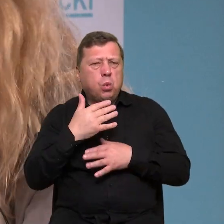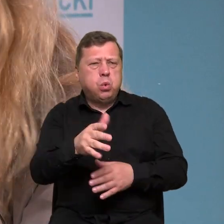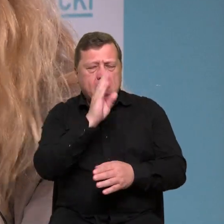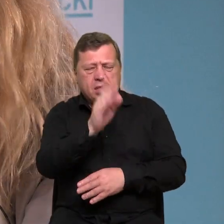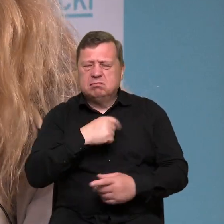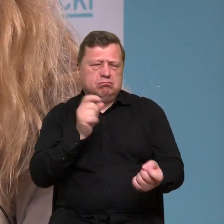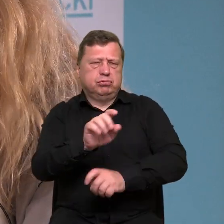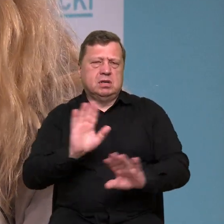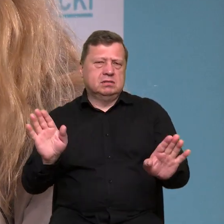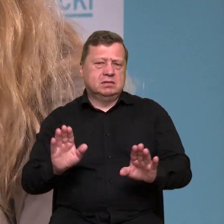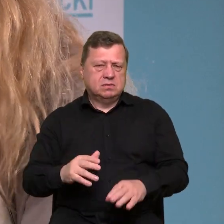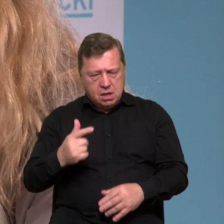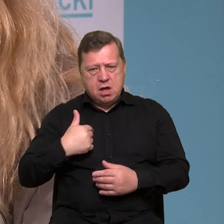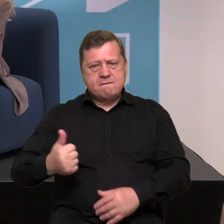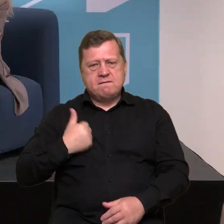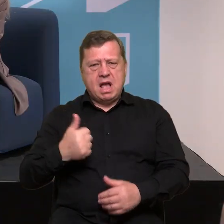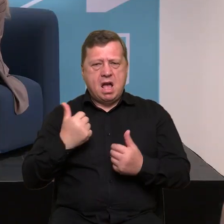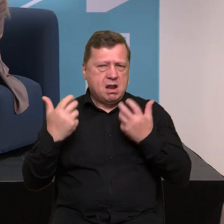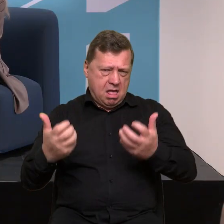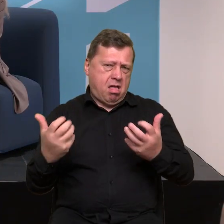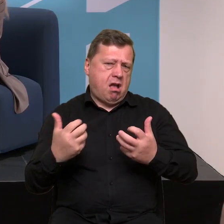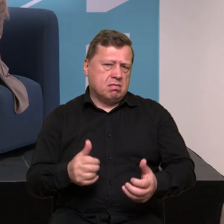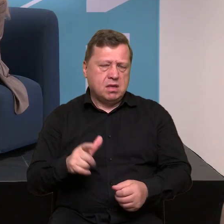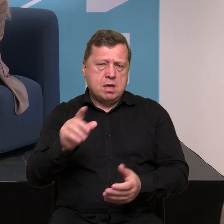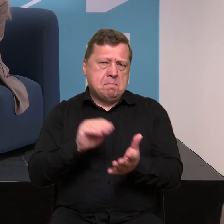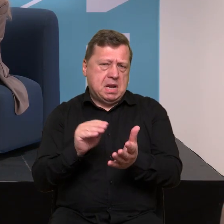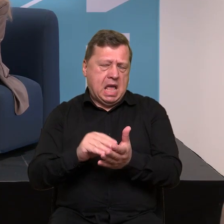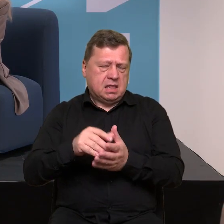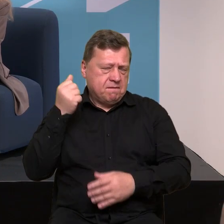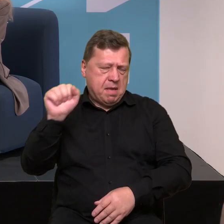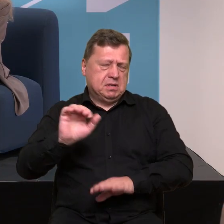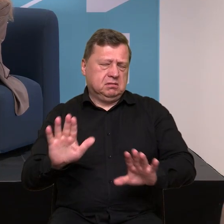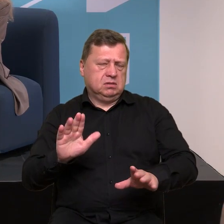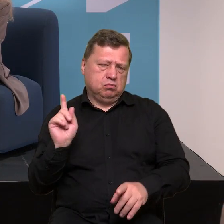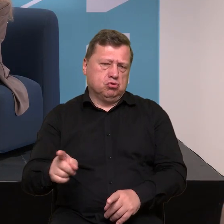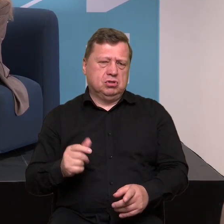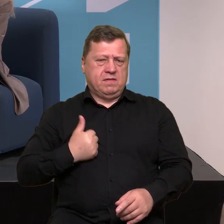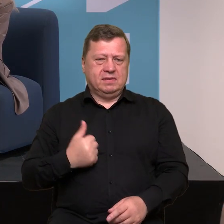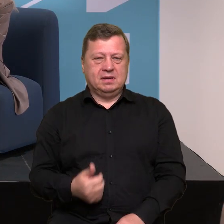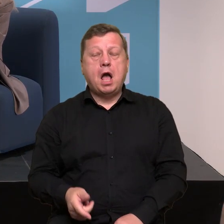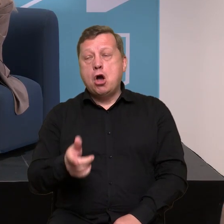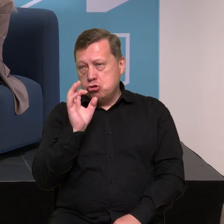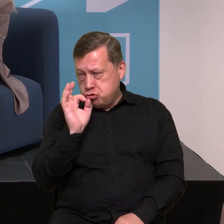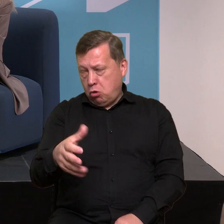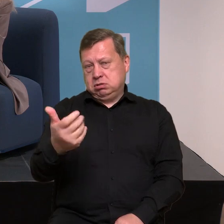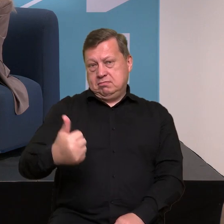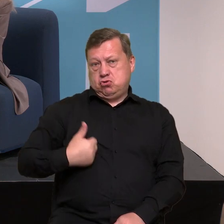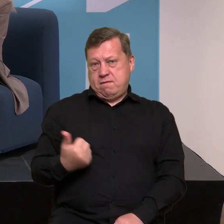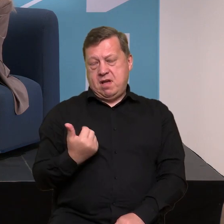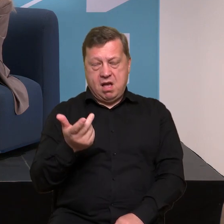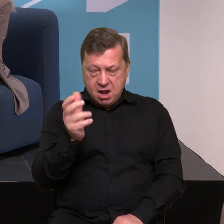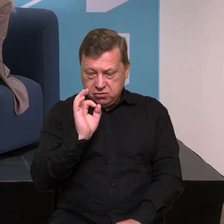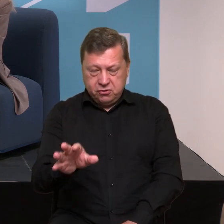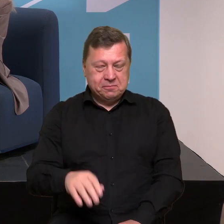że przechwalanie się też powinno być elementem praktyki feministycznej. To bardzo dobrze, że się przechwalasz. Też mam takie wrażenie